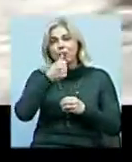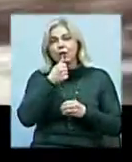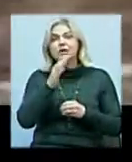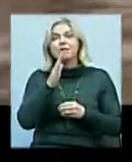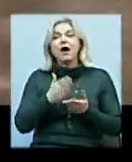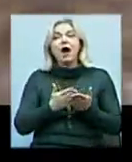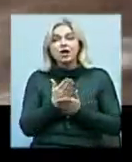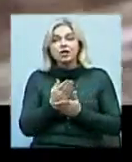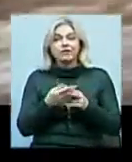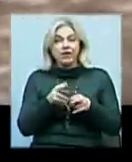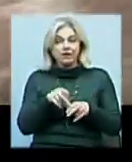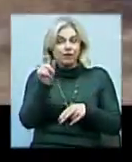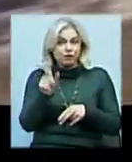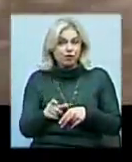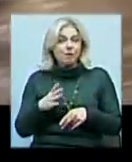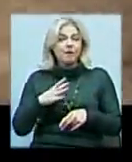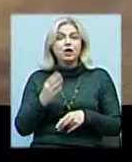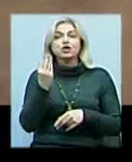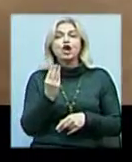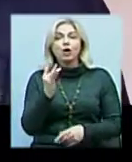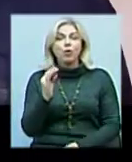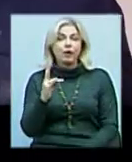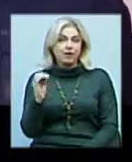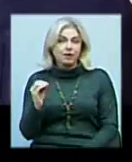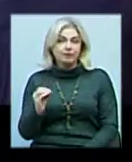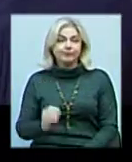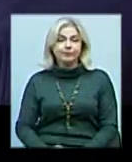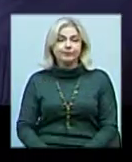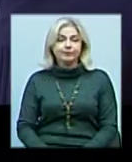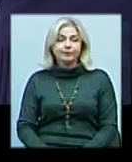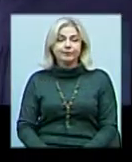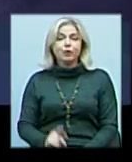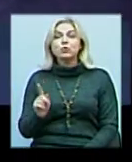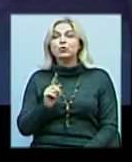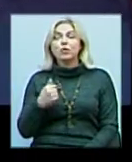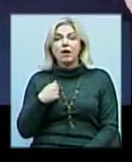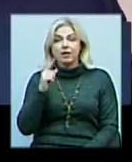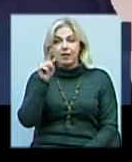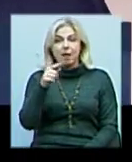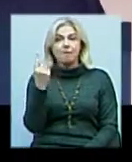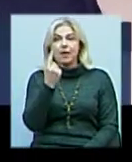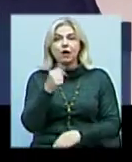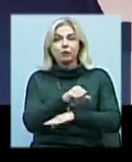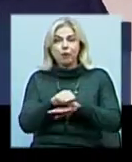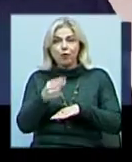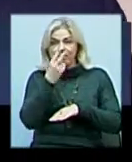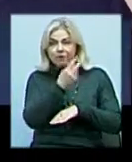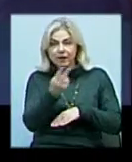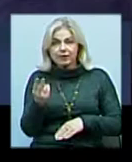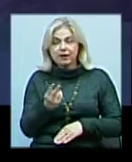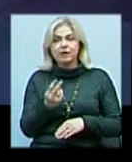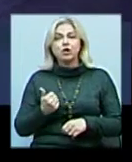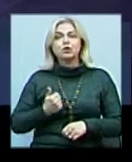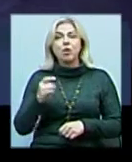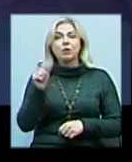капелана побував на передовій у районі Широкиного. То, що я на переводовий відділ, солдат... Те, що я бачив на передовій,